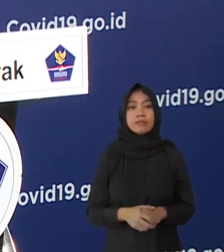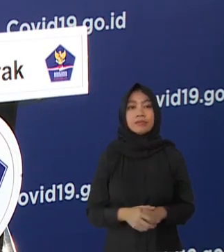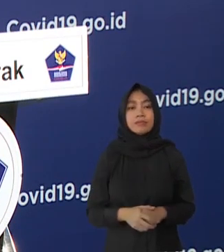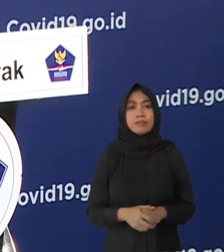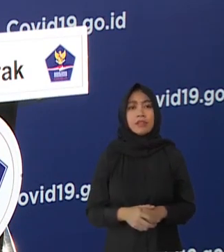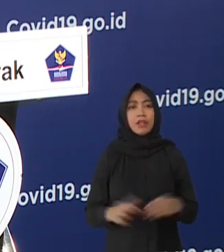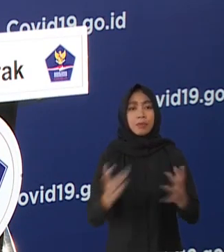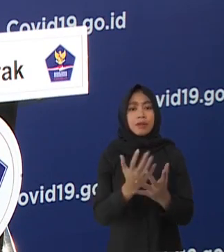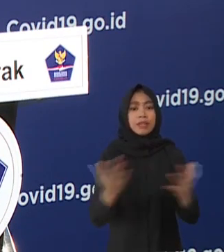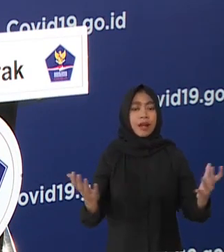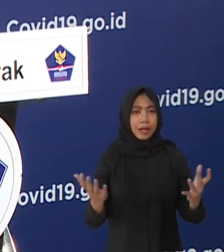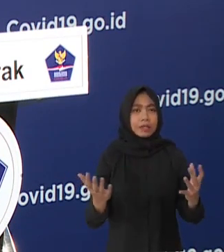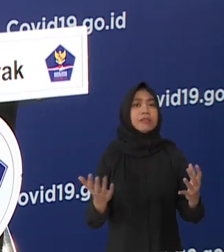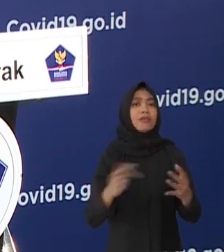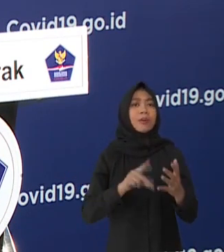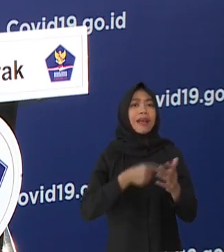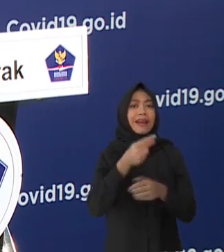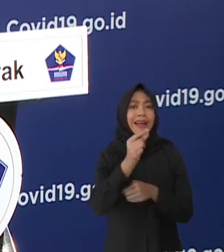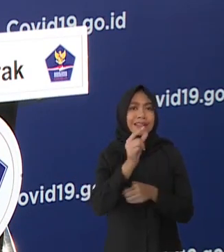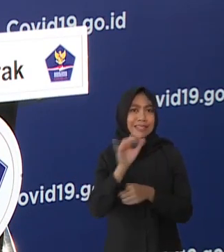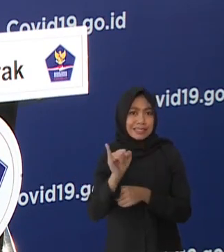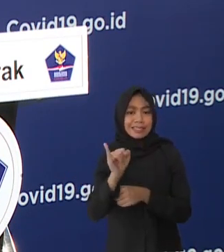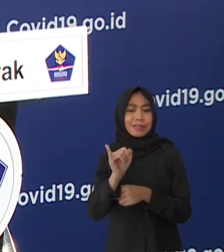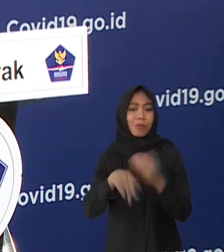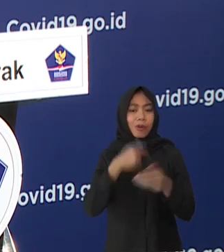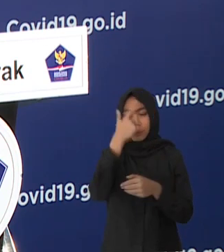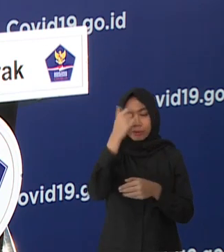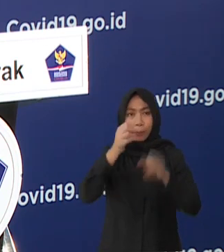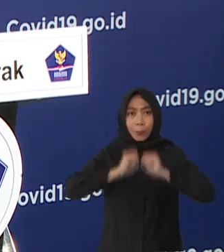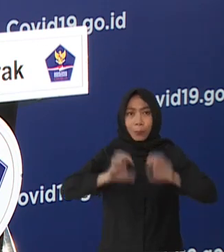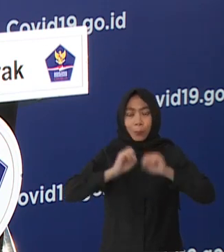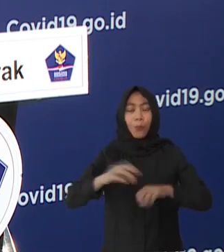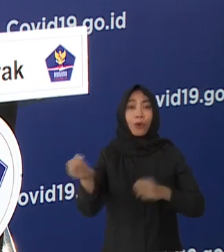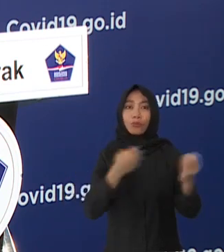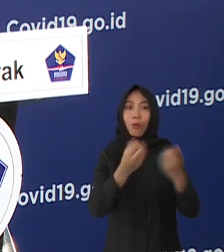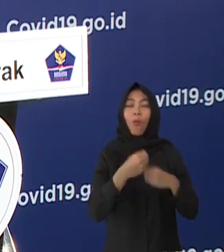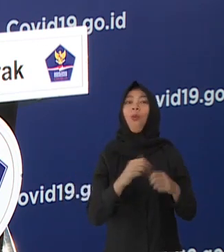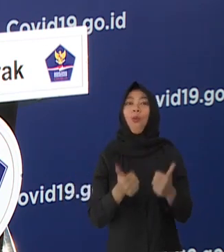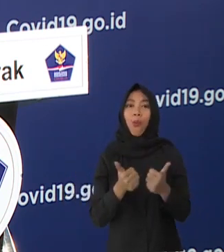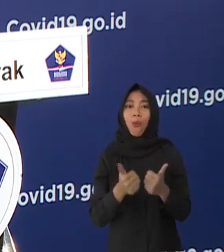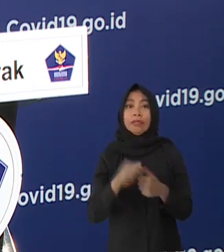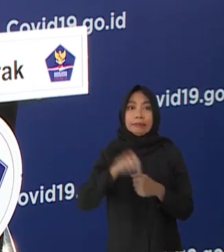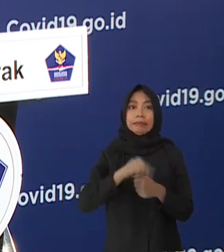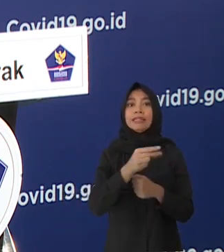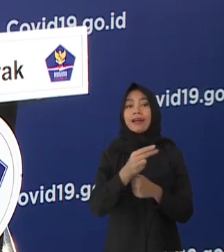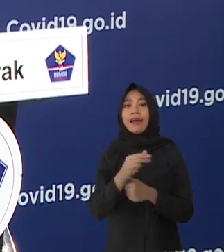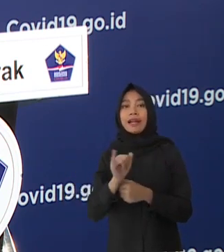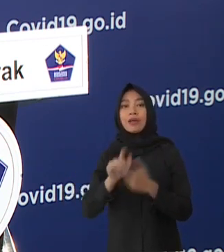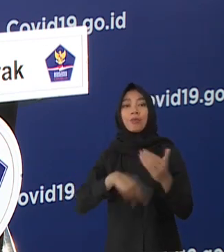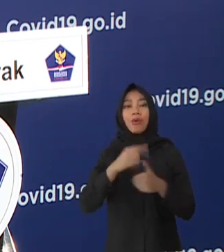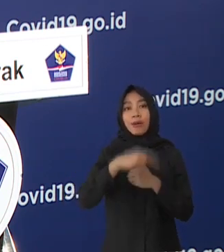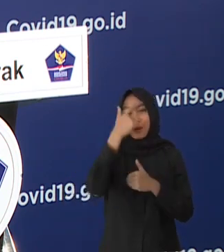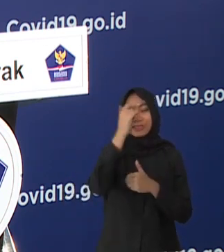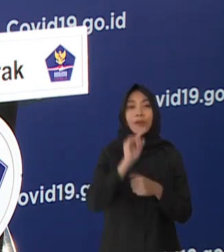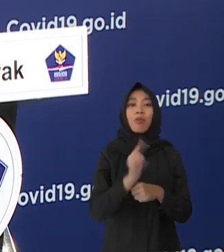publik itu sangat besar terhadap siaran Radio Republik Indonesia. Sejak mulainya program belajar di Radio Republik Indonesia pada